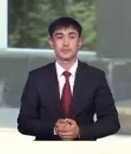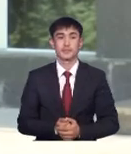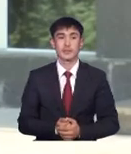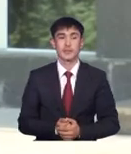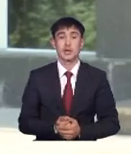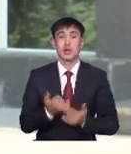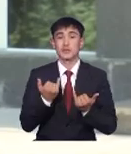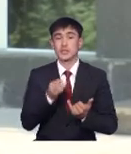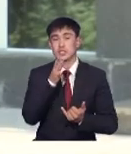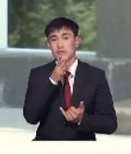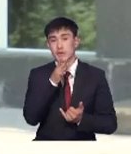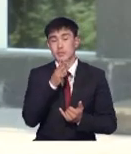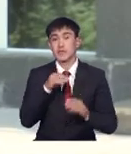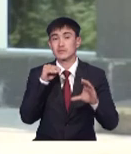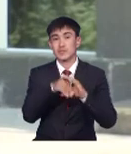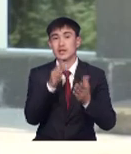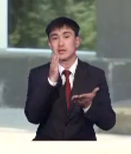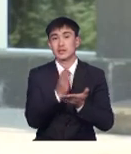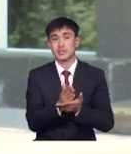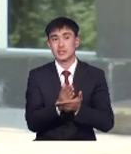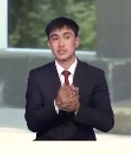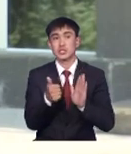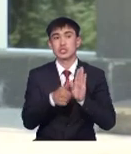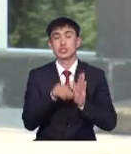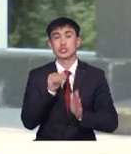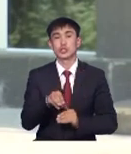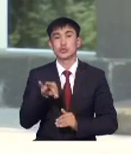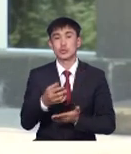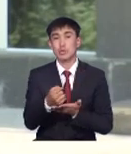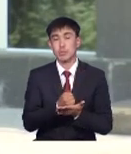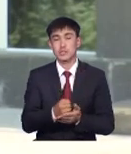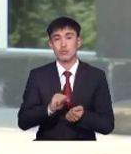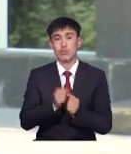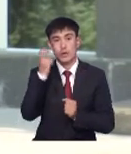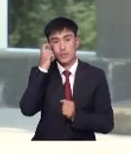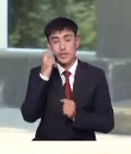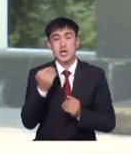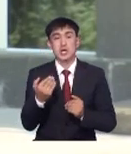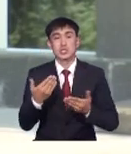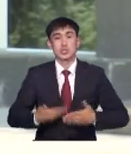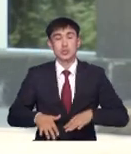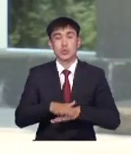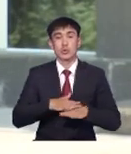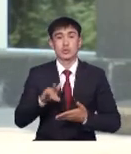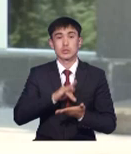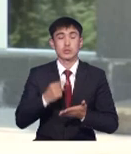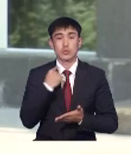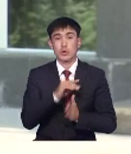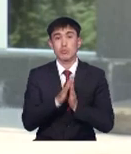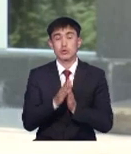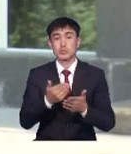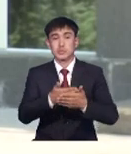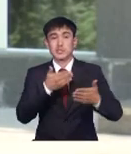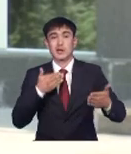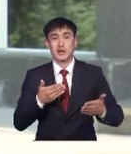В настоящее время в складах имеется 6 000 тонн запасов угля. Жители города Талдыкургана просим